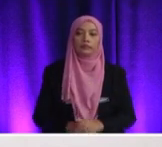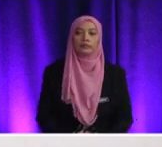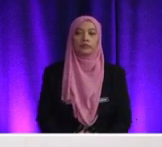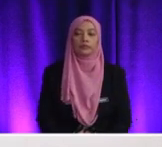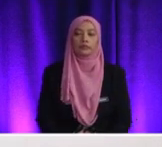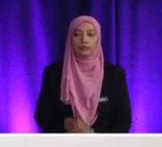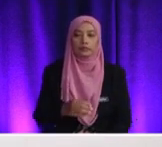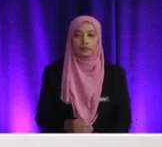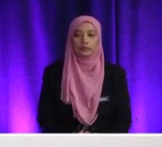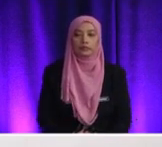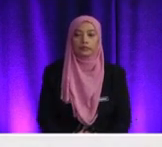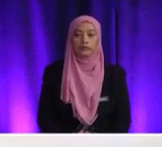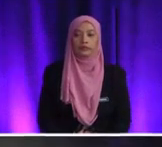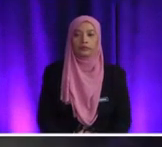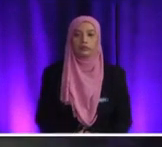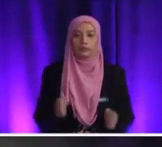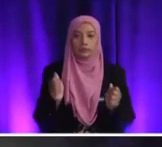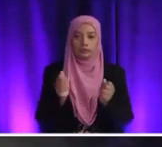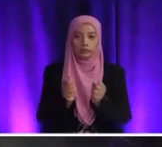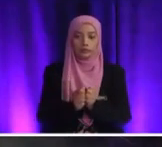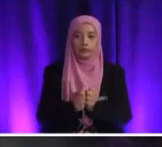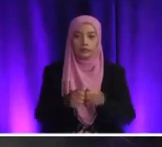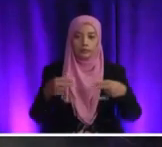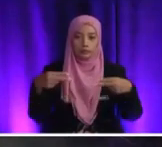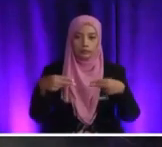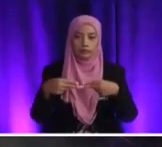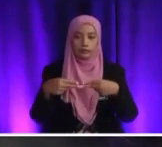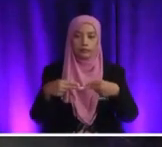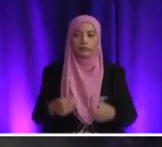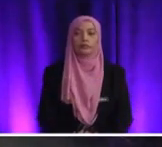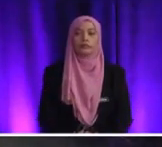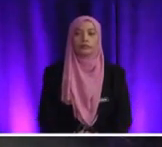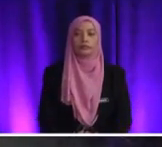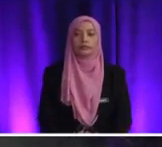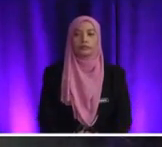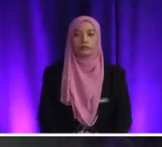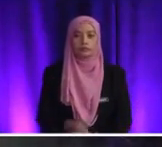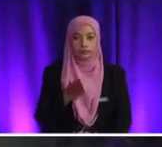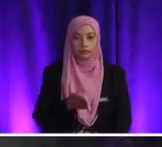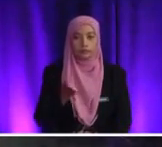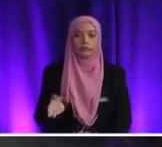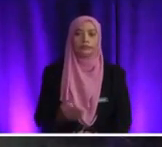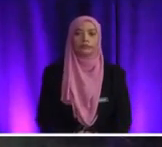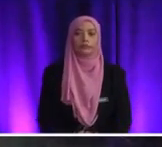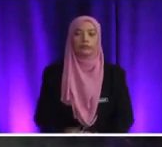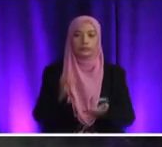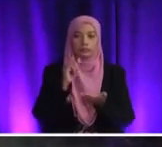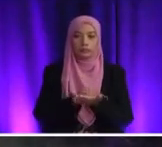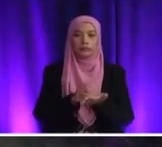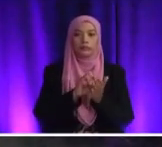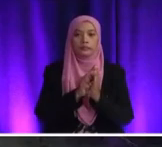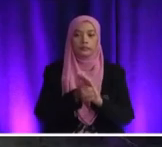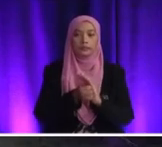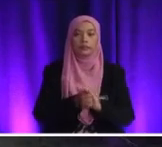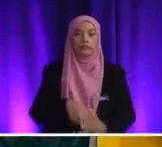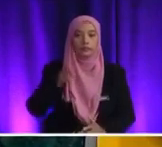struktur dengan suku yang lain mual muntah mantapmu tengok itulah masuk timpalan